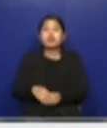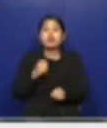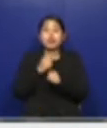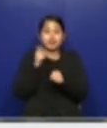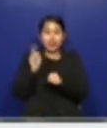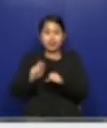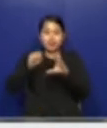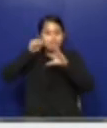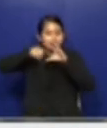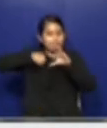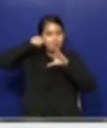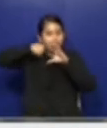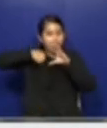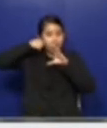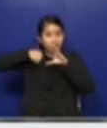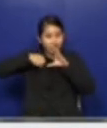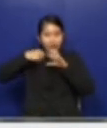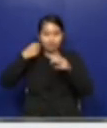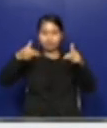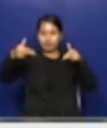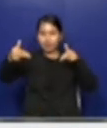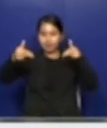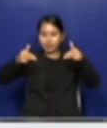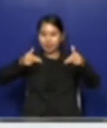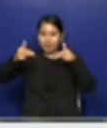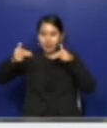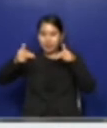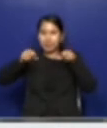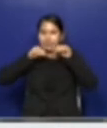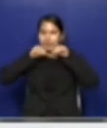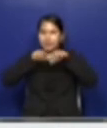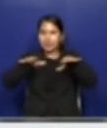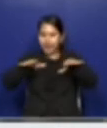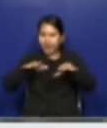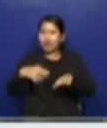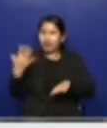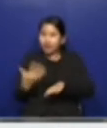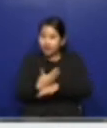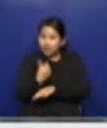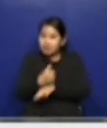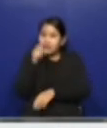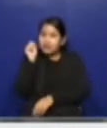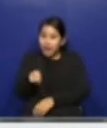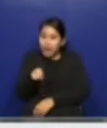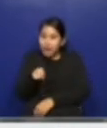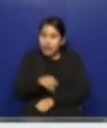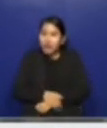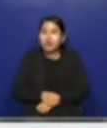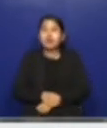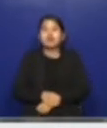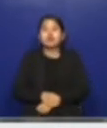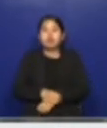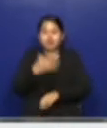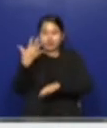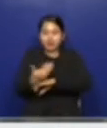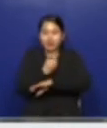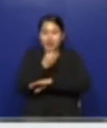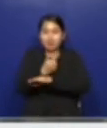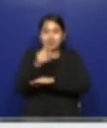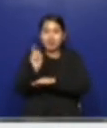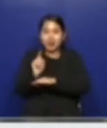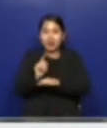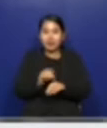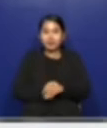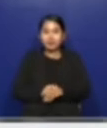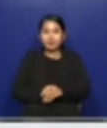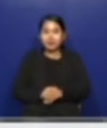ร์ท่านประธานนี่คือด้านการเมืองเหรอผลิตภาพยนตร์เรื่องฝุ่น